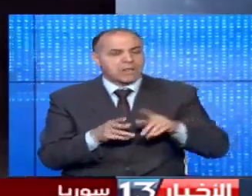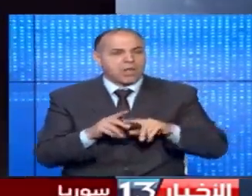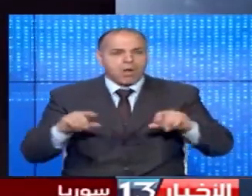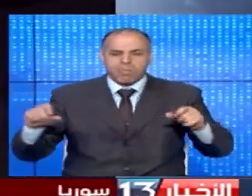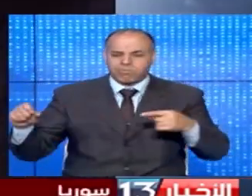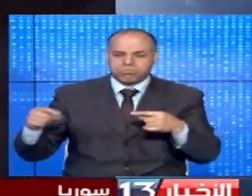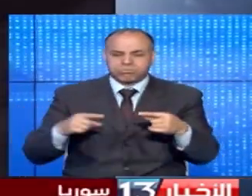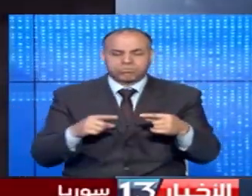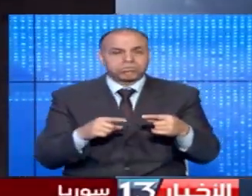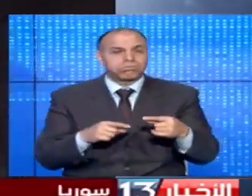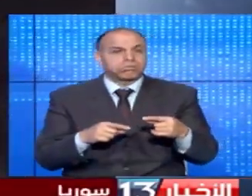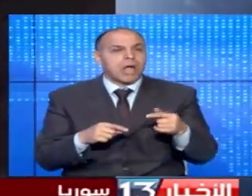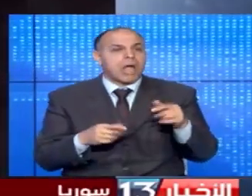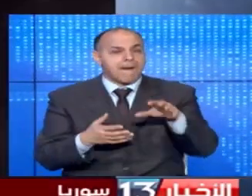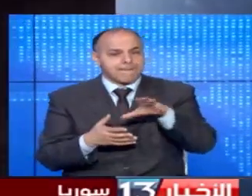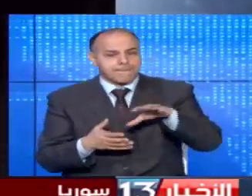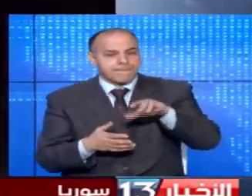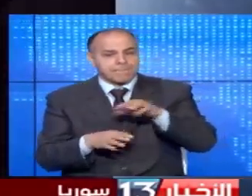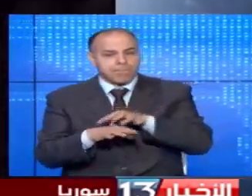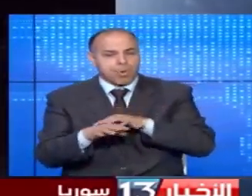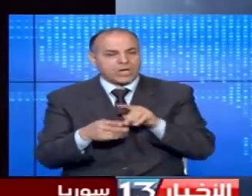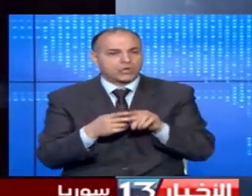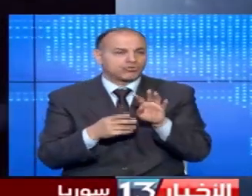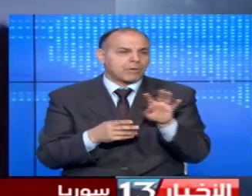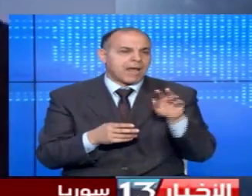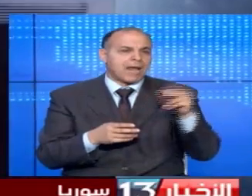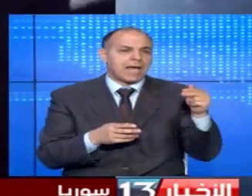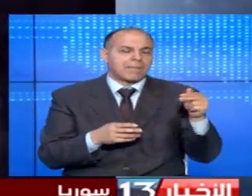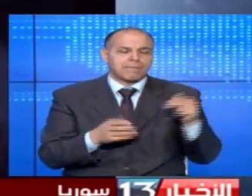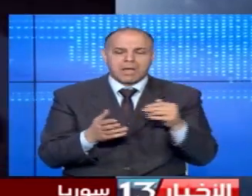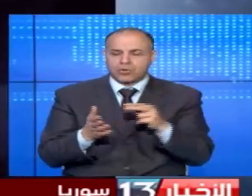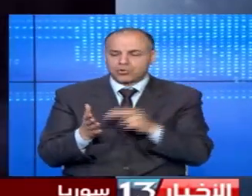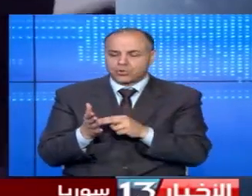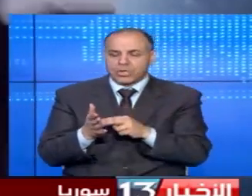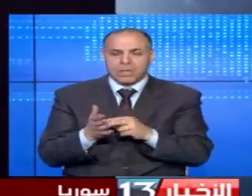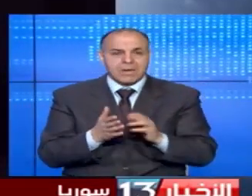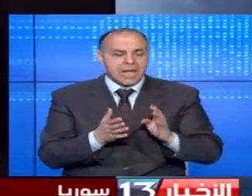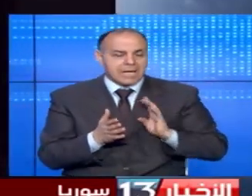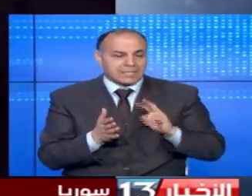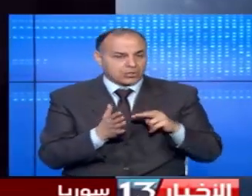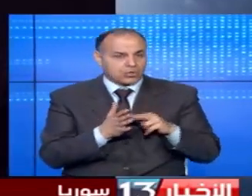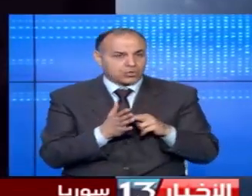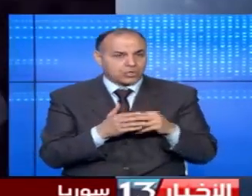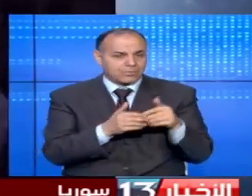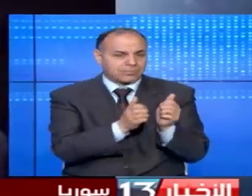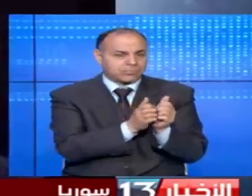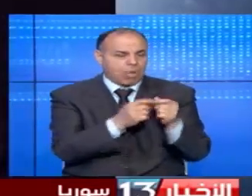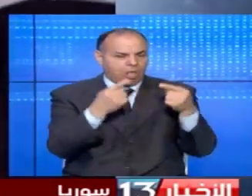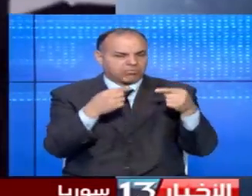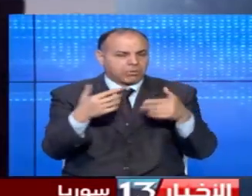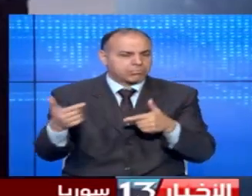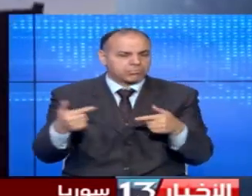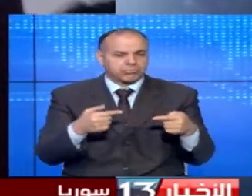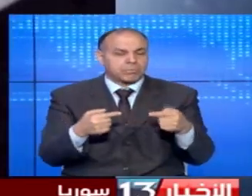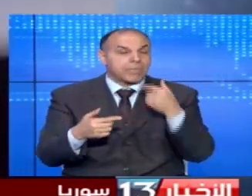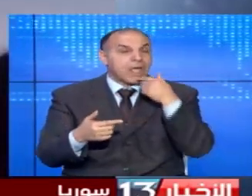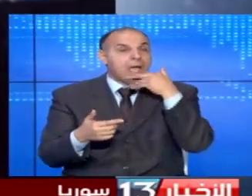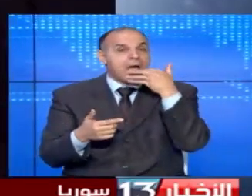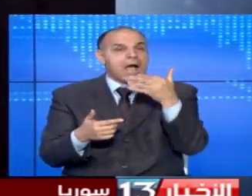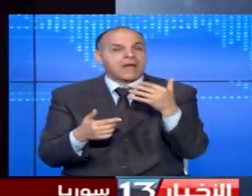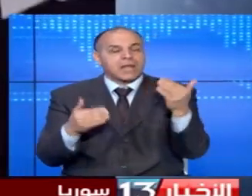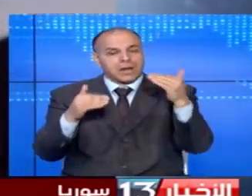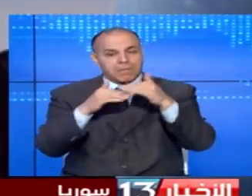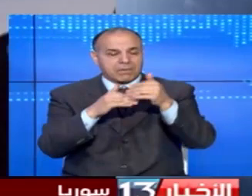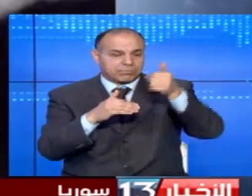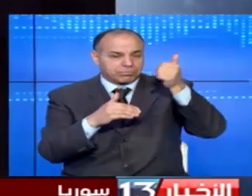اندلعت في هذه المحافظه شمال غرب البلاد بين القوات السوريه والفصائل المقاتله وذلك في